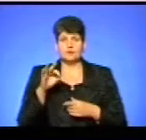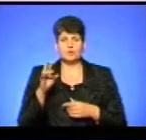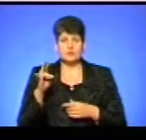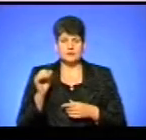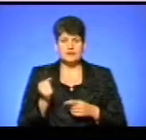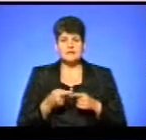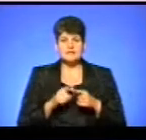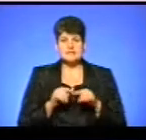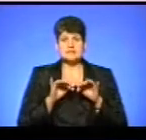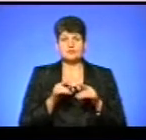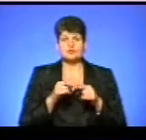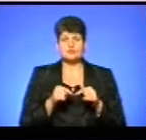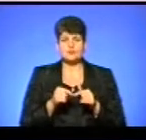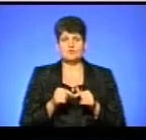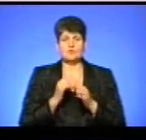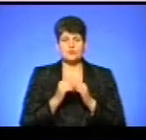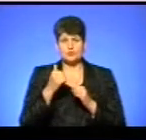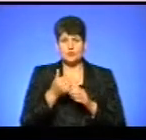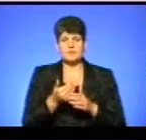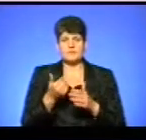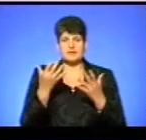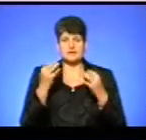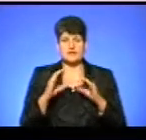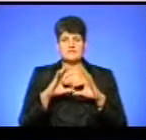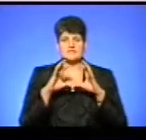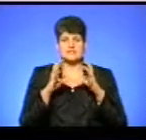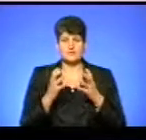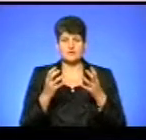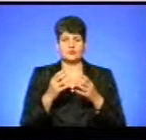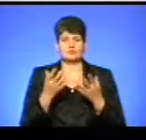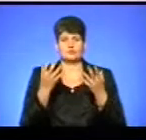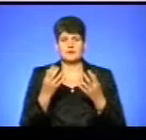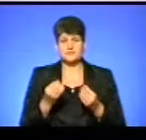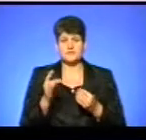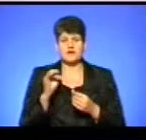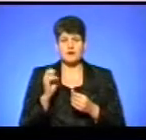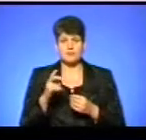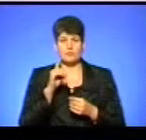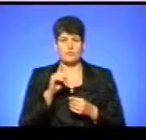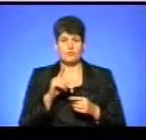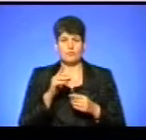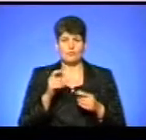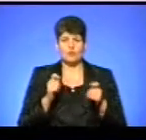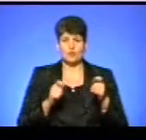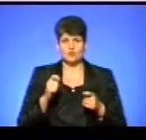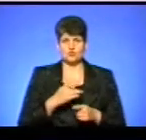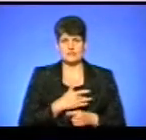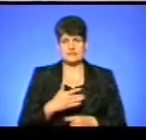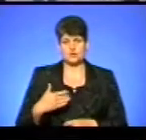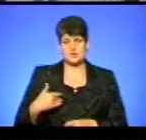вони організовують щороку напередодні Всесвітнього дня боротьби з раком молочної залози. Подробиці у сюжеті Анжели